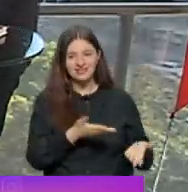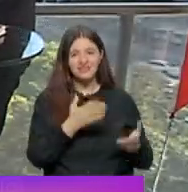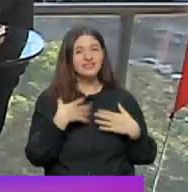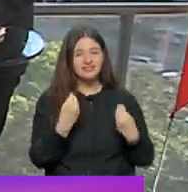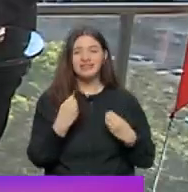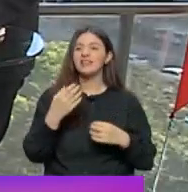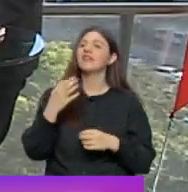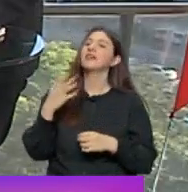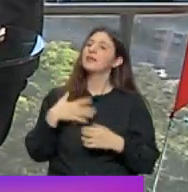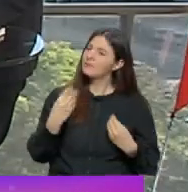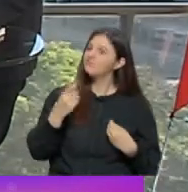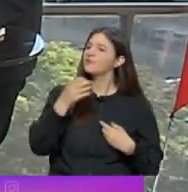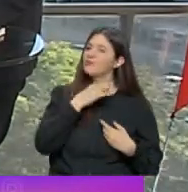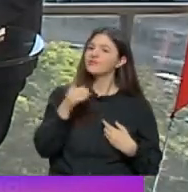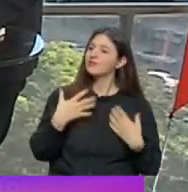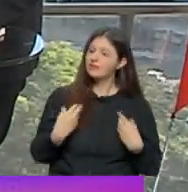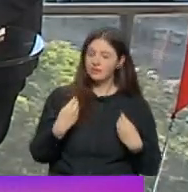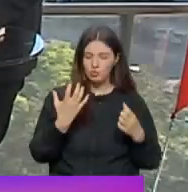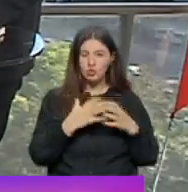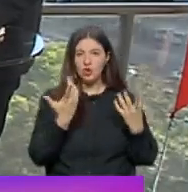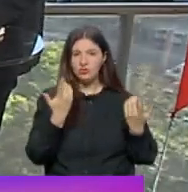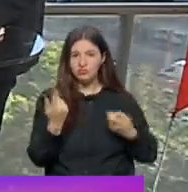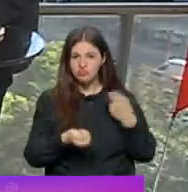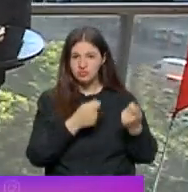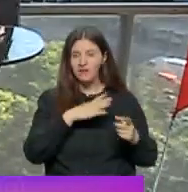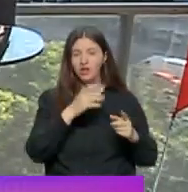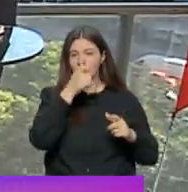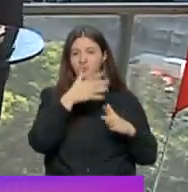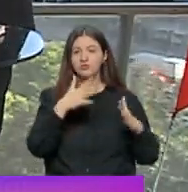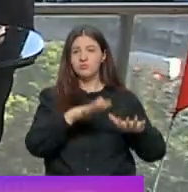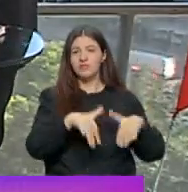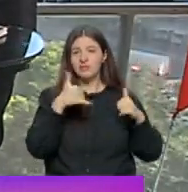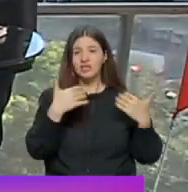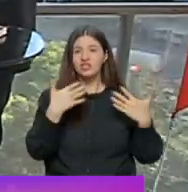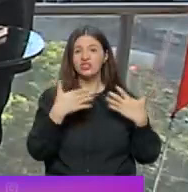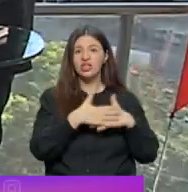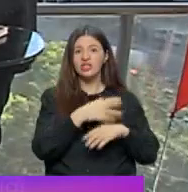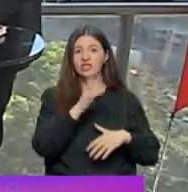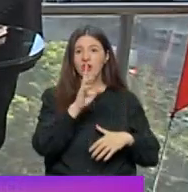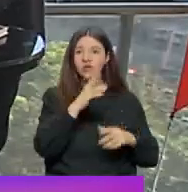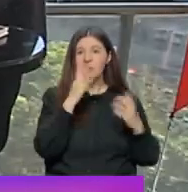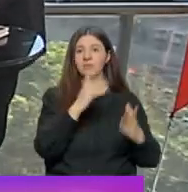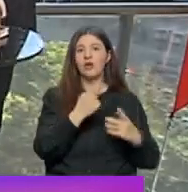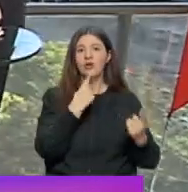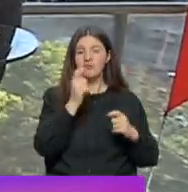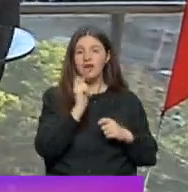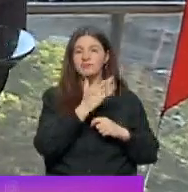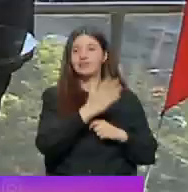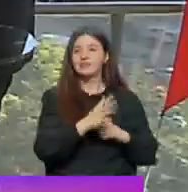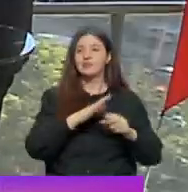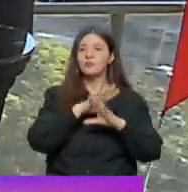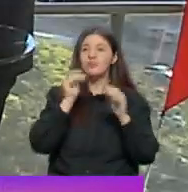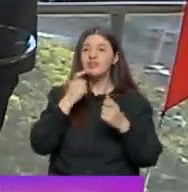Nasılsınız? İyiyim, sağ olun. Siz nasılsınız? Yoğun da bir tempo. Evet. Türkiye Büyük Millet Meclisi'nde gecenin bir yarısı da konuşma yaptınız. Bütün